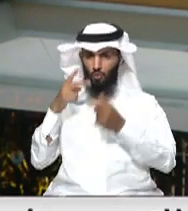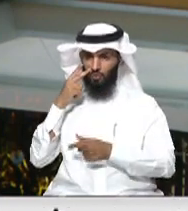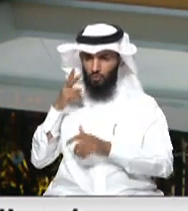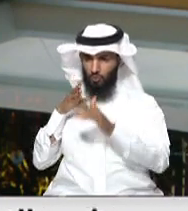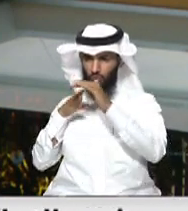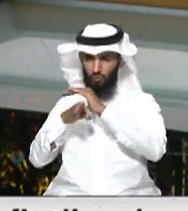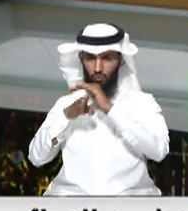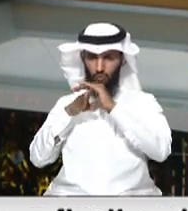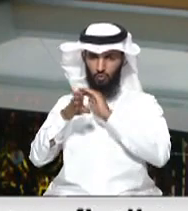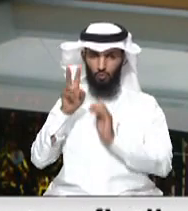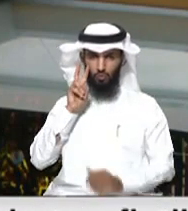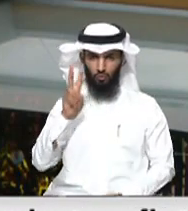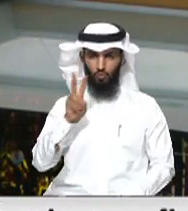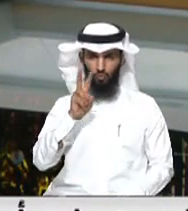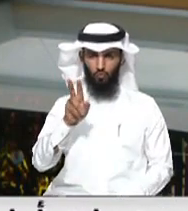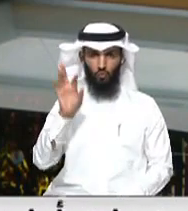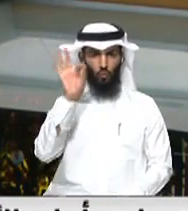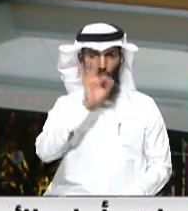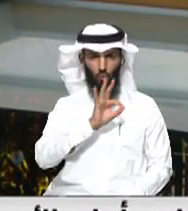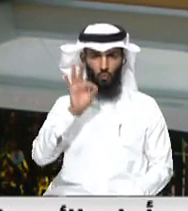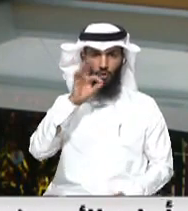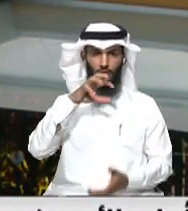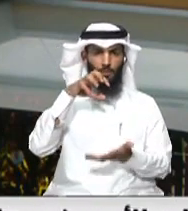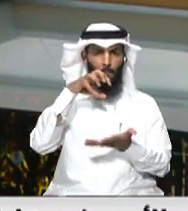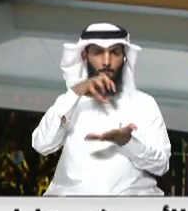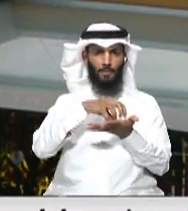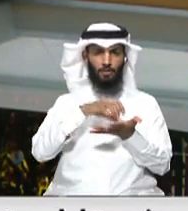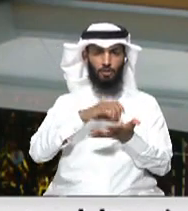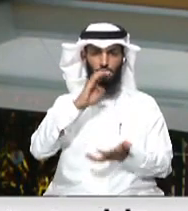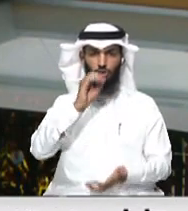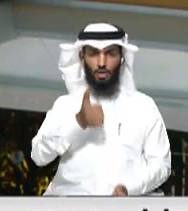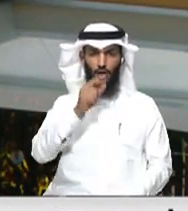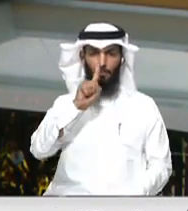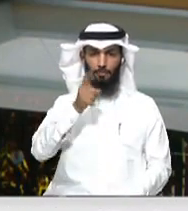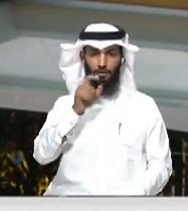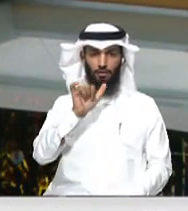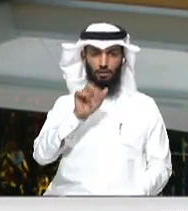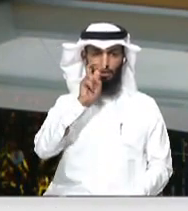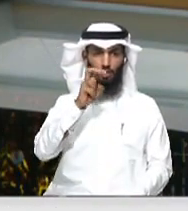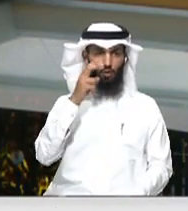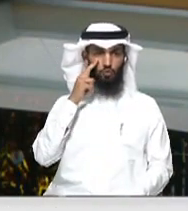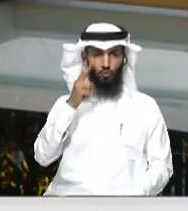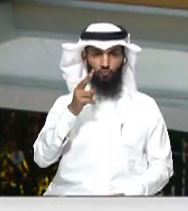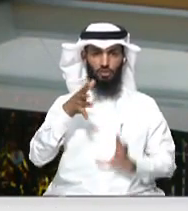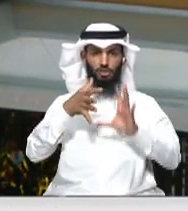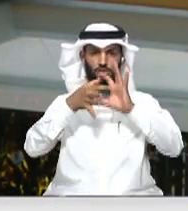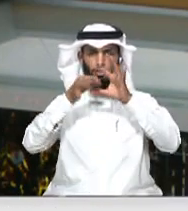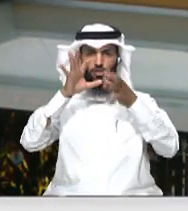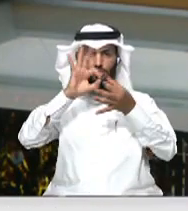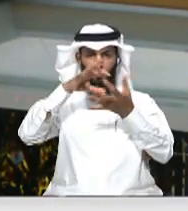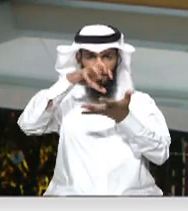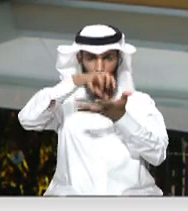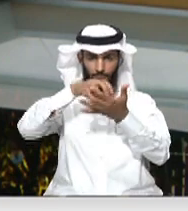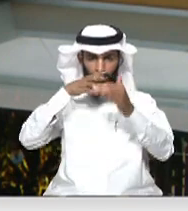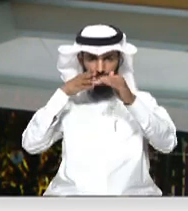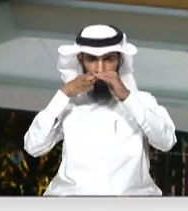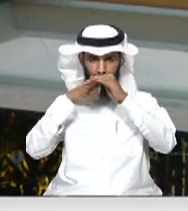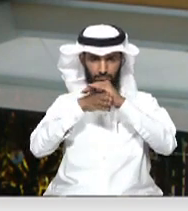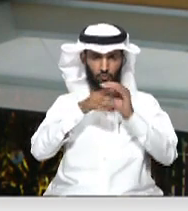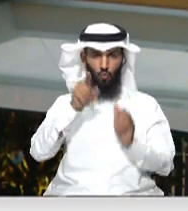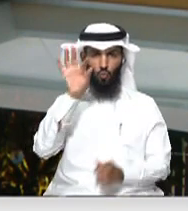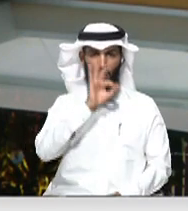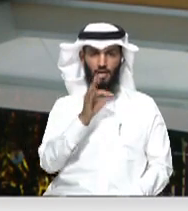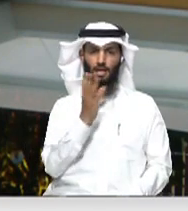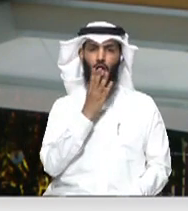تفتيش مركز الجبرية للرقابة التجارية بوزارة التجارة جولة تفتيشية على الجمعيات التعاونية في محافظة حولي